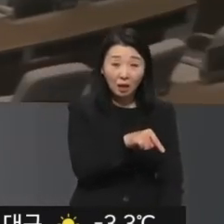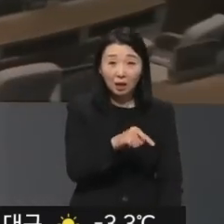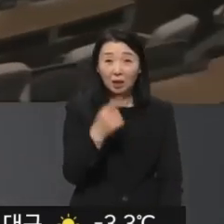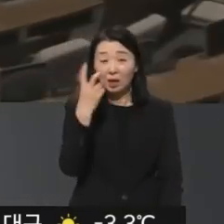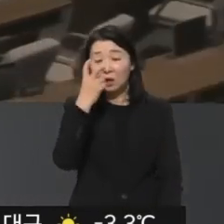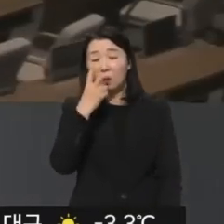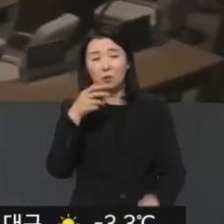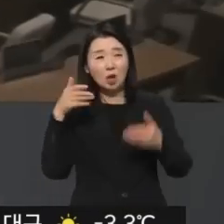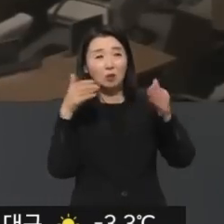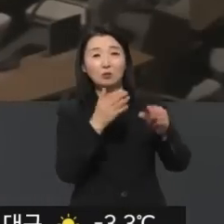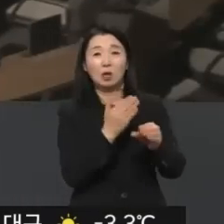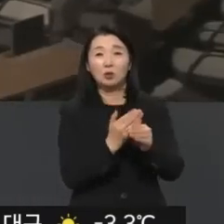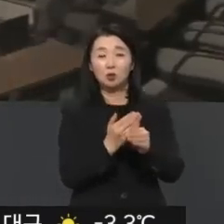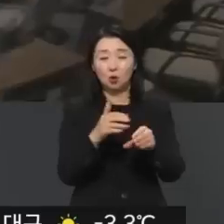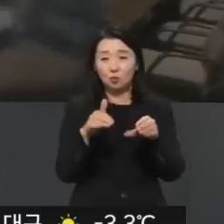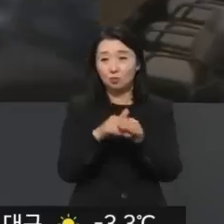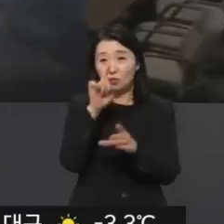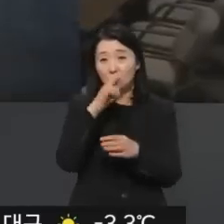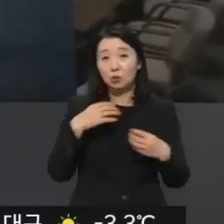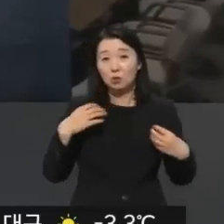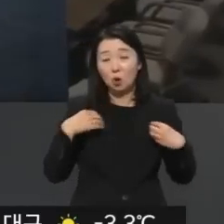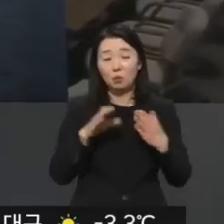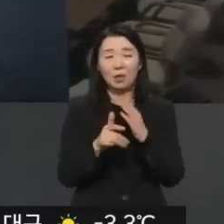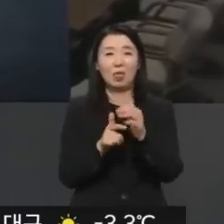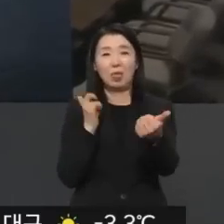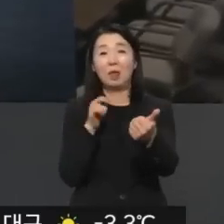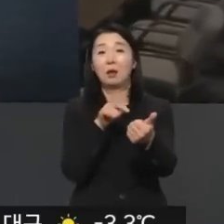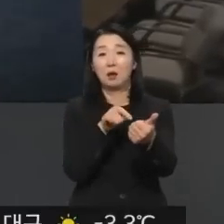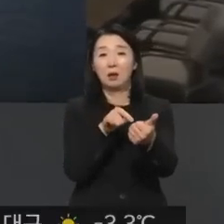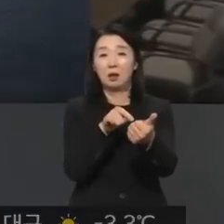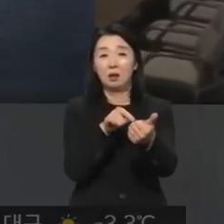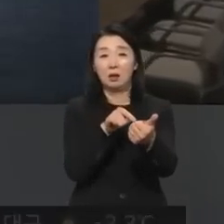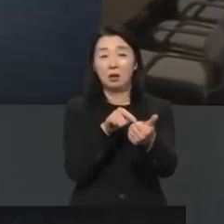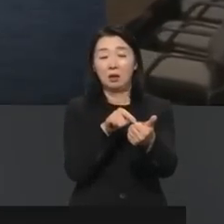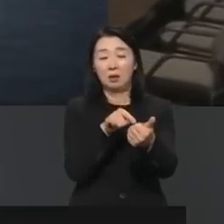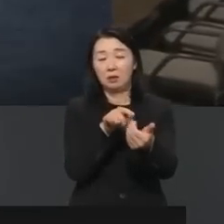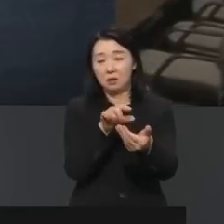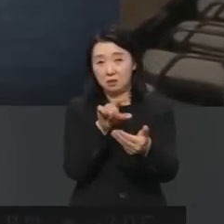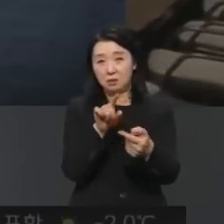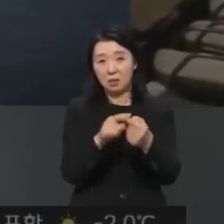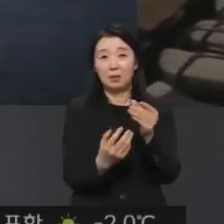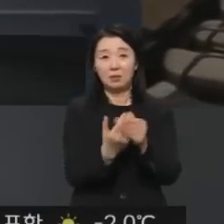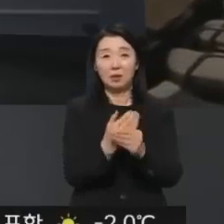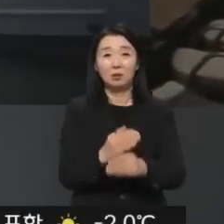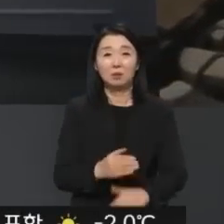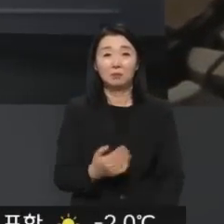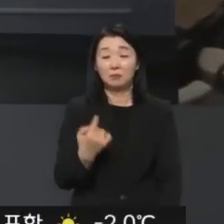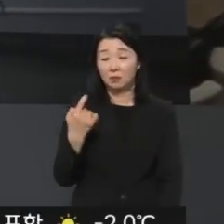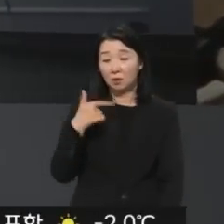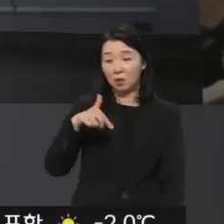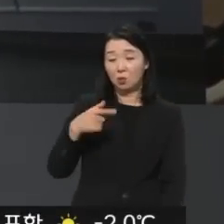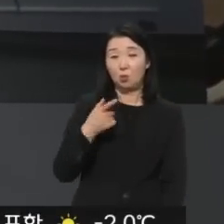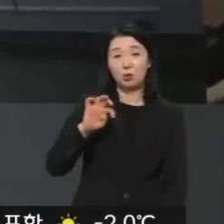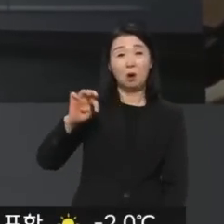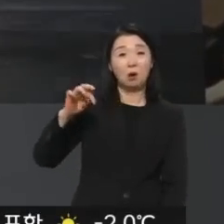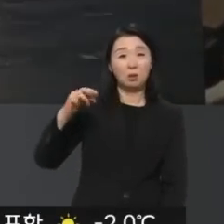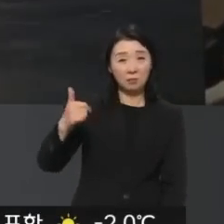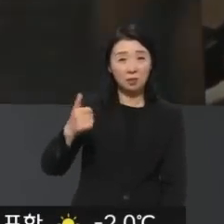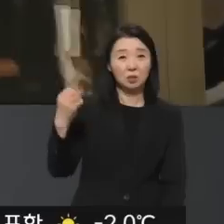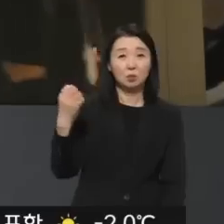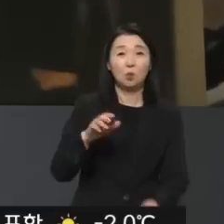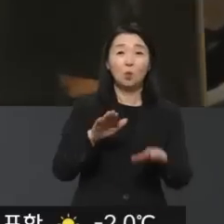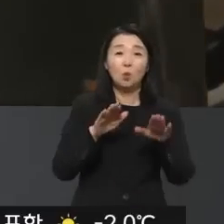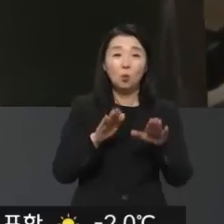또 있습니다. 문재인 정부 당시 서해 공무원 피격 사건에 대한 수사인데요. 어제 노영민 전 청와대 비서실장에 이어서